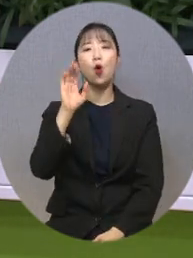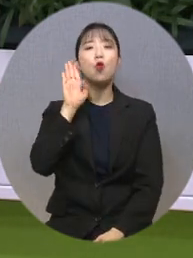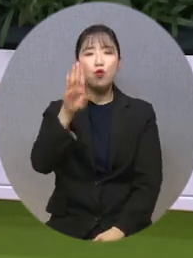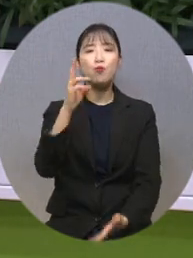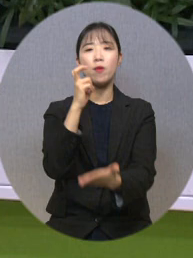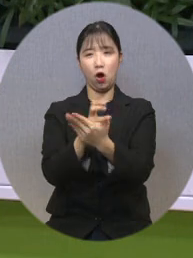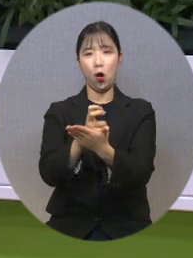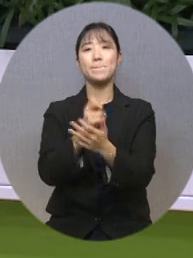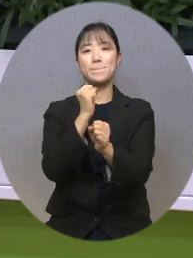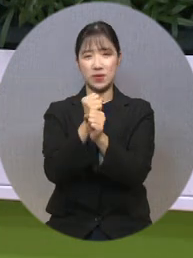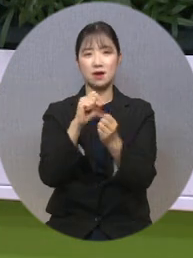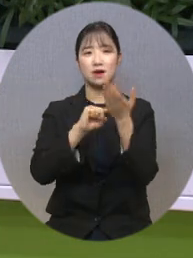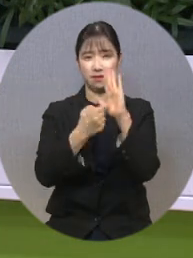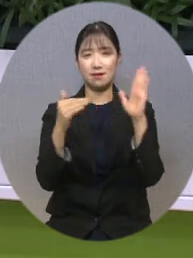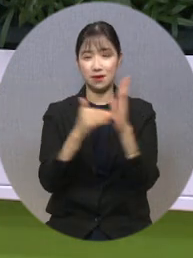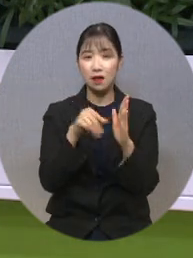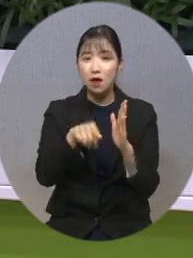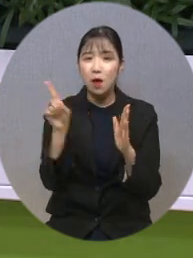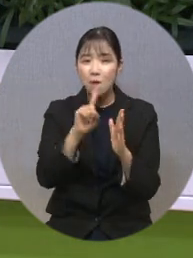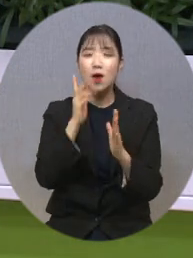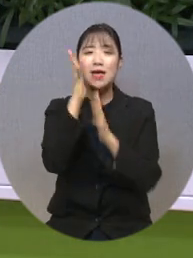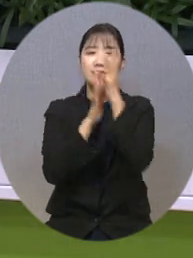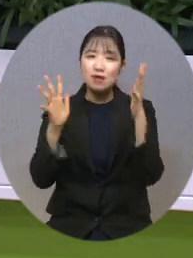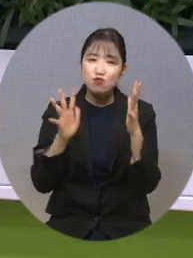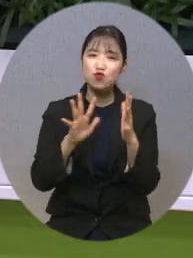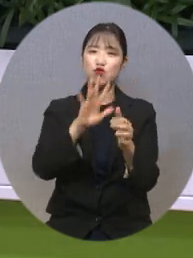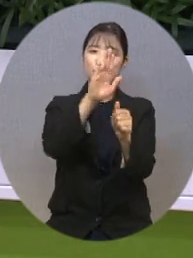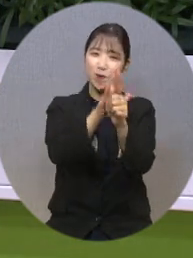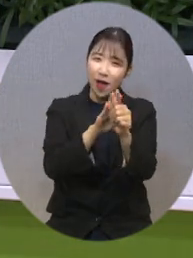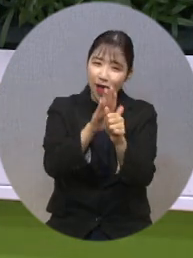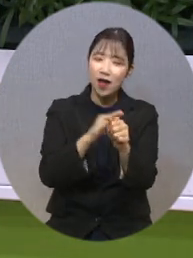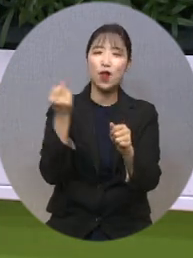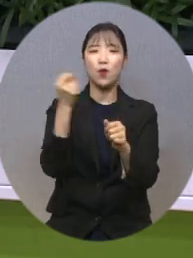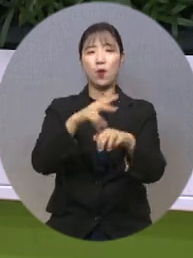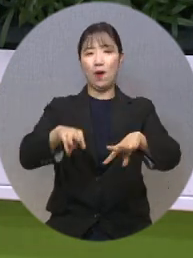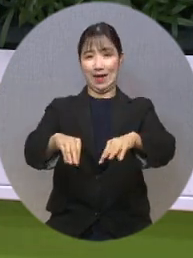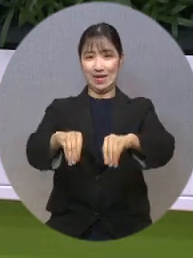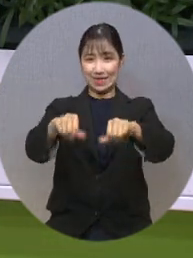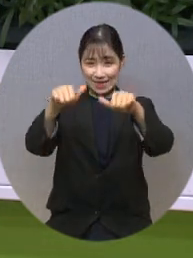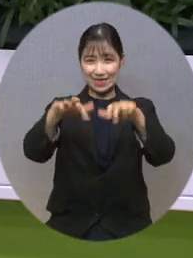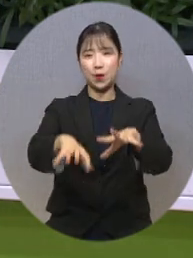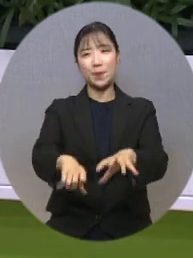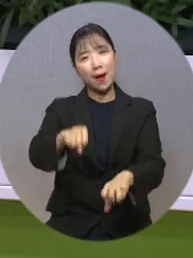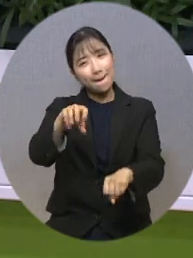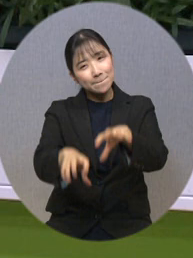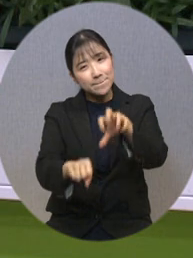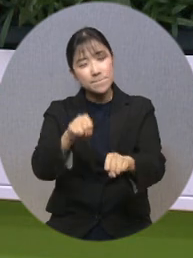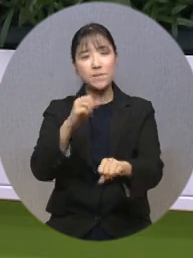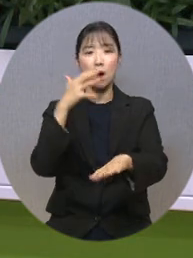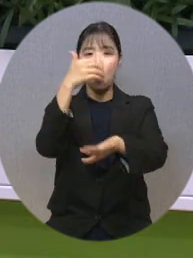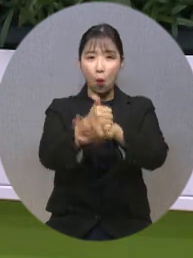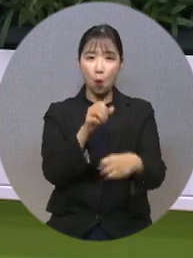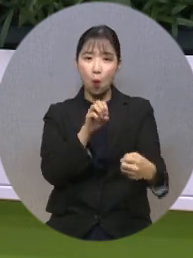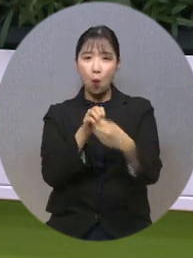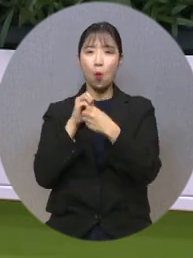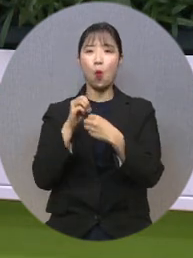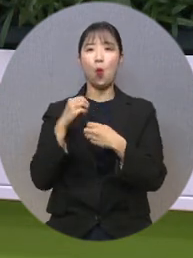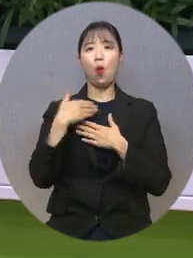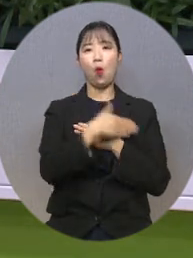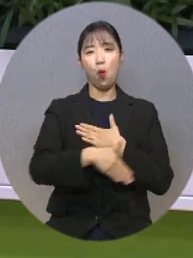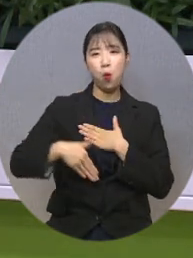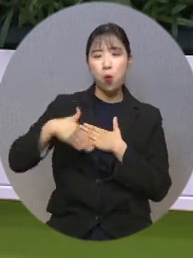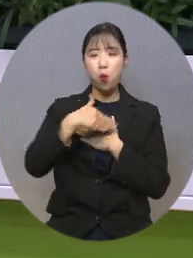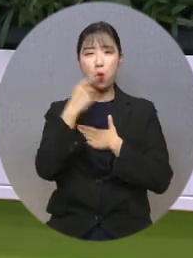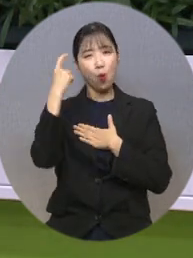거는 어떤 식물을 만지면서 흙을 만지면서 우리가 어떤 치유의 효과를 가져오는